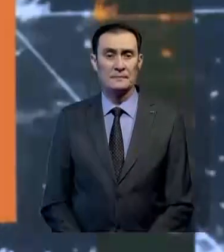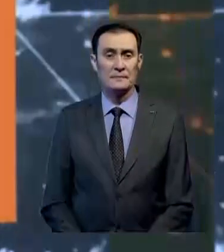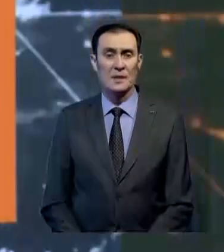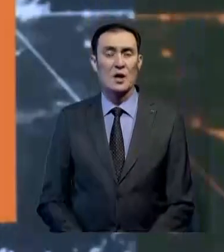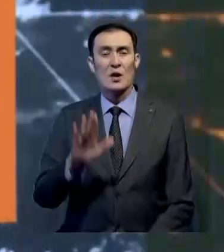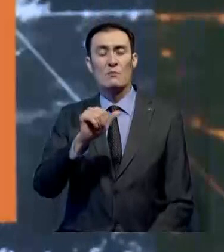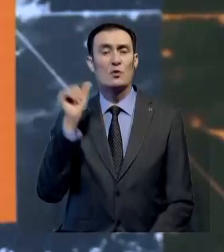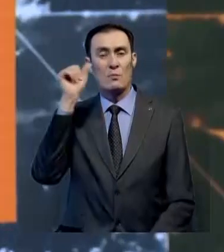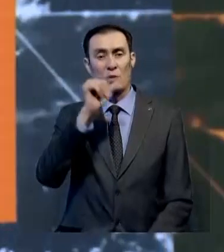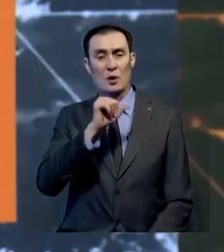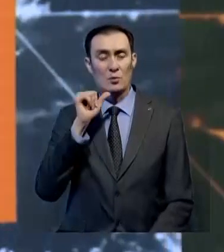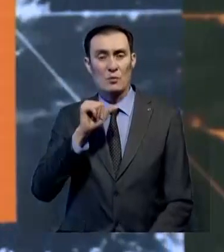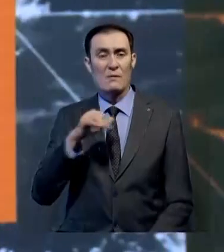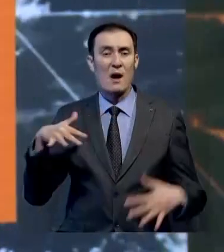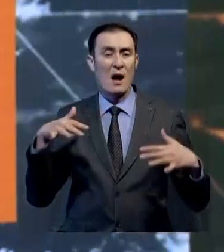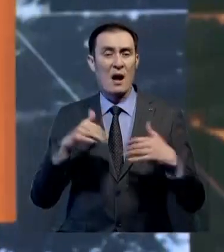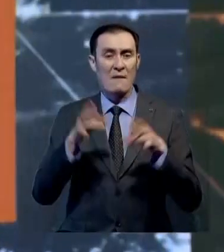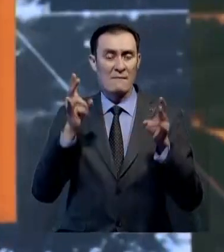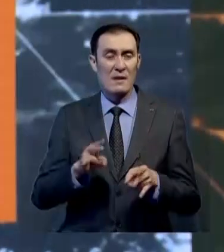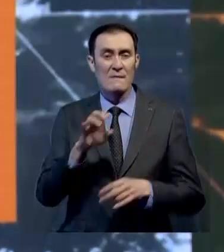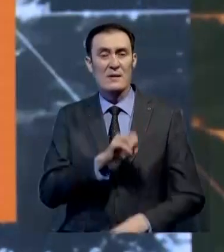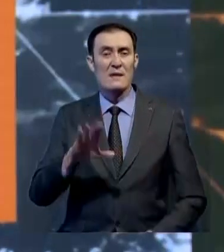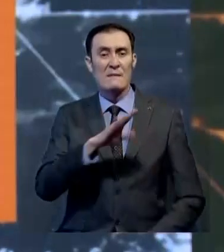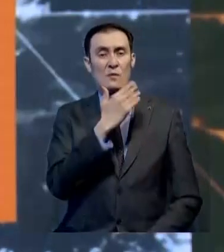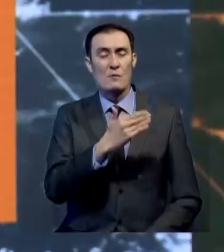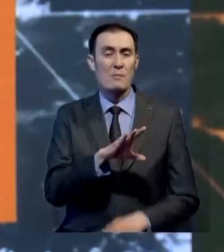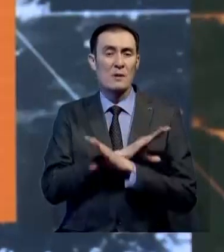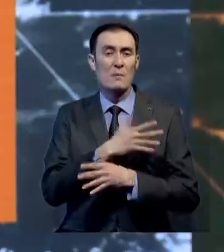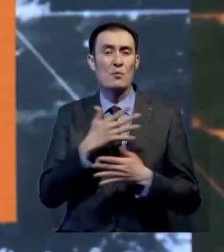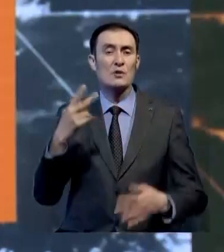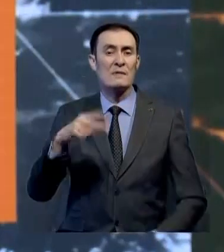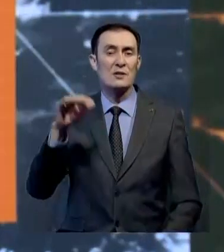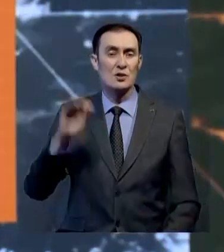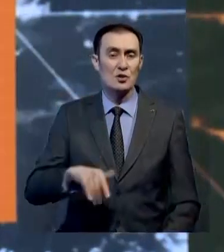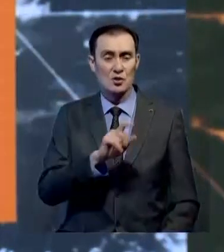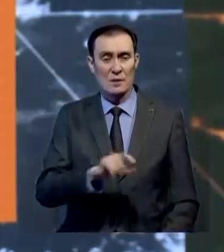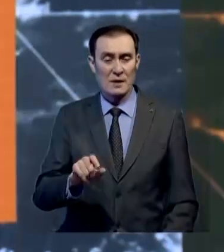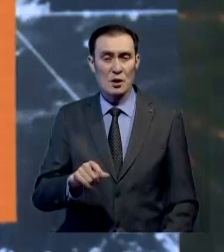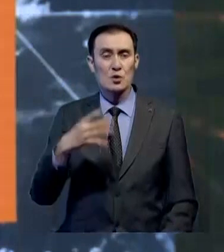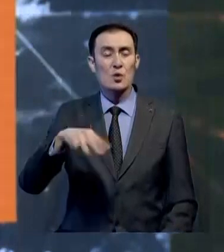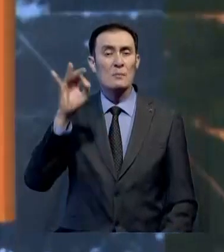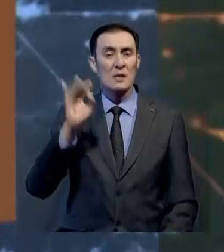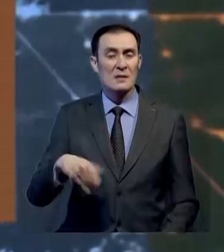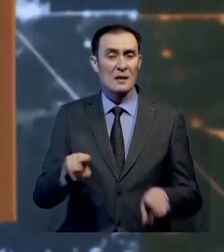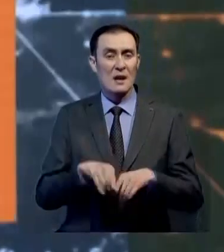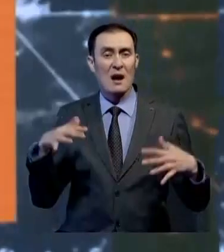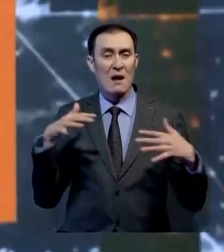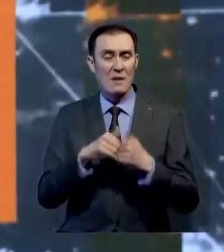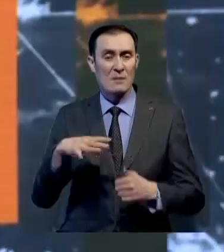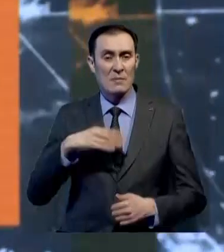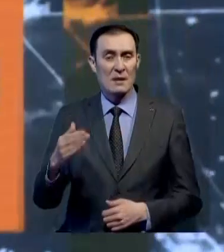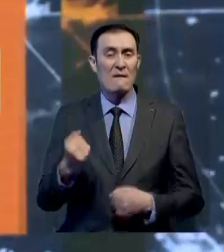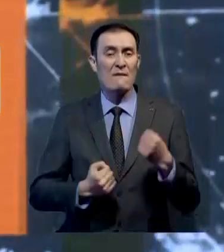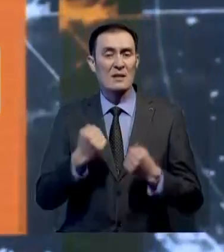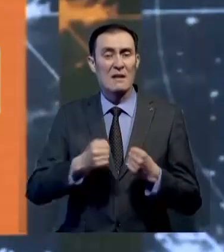В прошлом году в дорожно-транспортных происшествиях в ЕС погибло больше 20 тысяч человек. Причем 40% таких ДТП пришлось